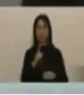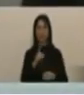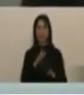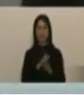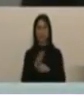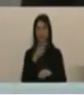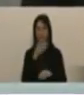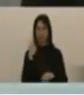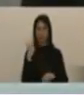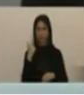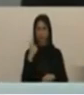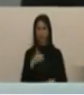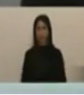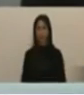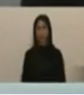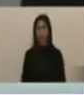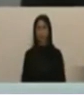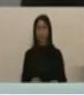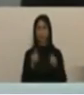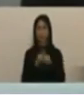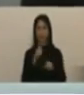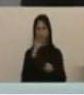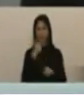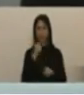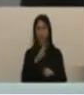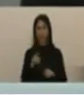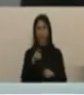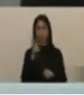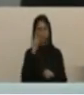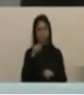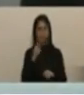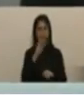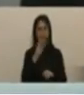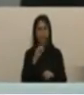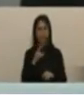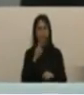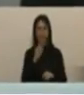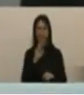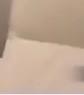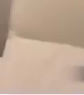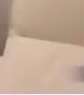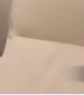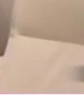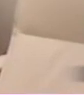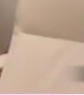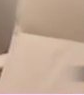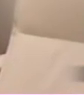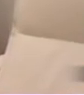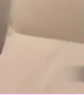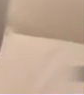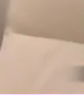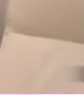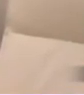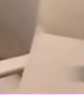ყოველი 4 დეპუტატიდან ერთი ყოფილიყო ქალი. ხოლო ადგილობრივი თვითმმართველობის არჩევნებში ყველა დონეზე საკრებულოებზე ყოველი მეორე უნდა ყოფილიყო